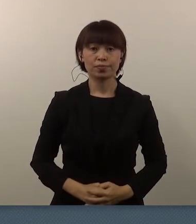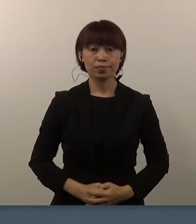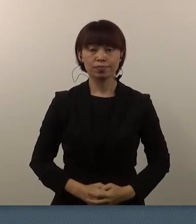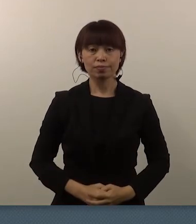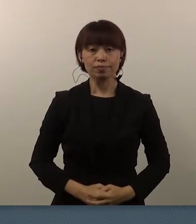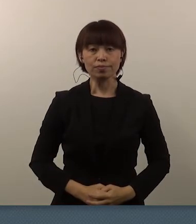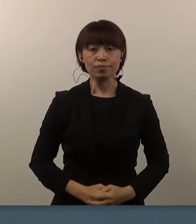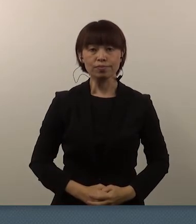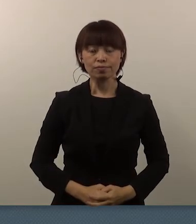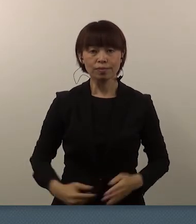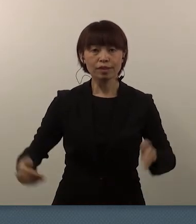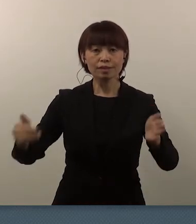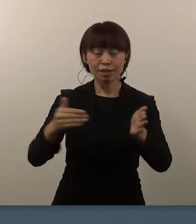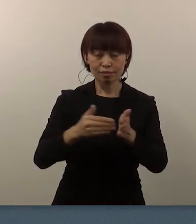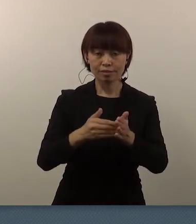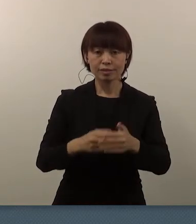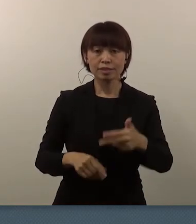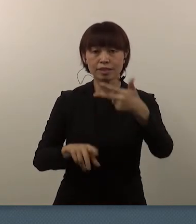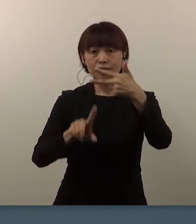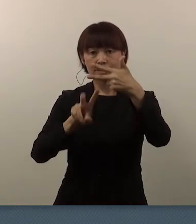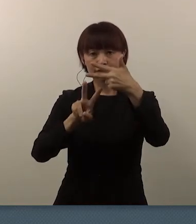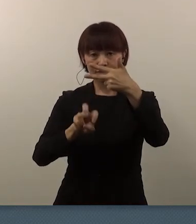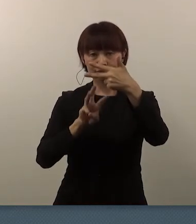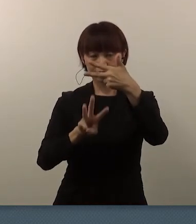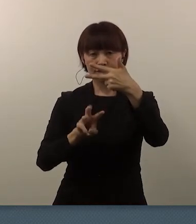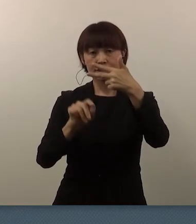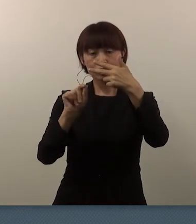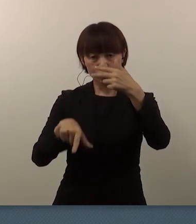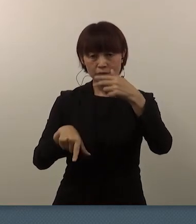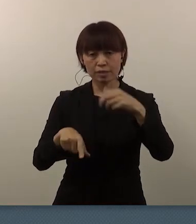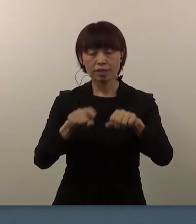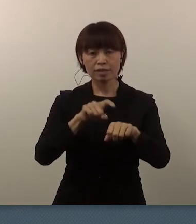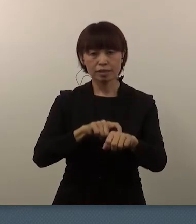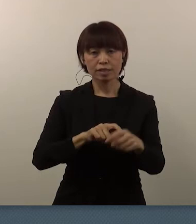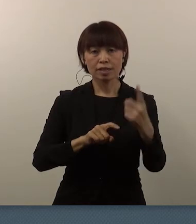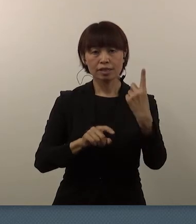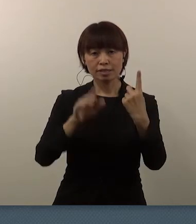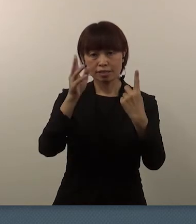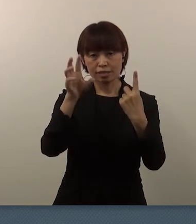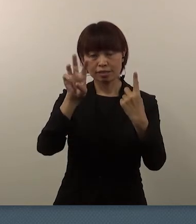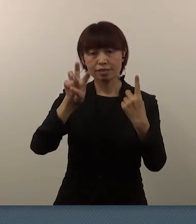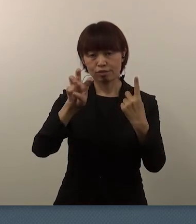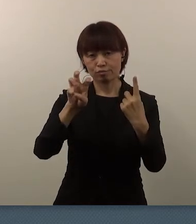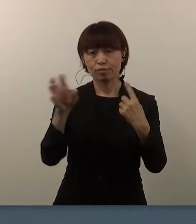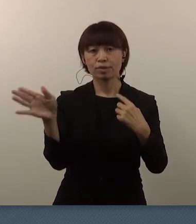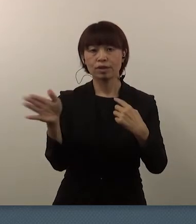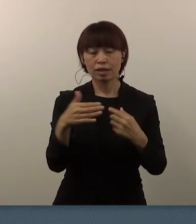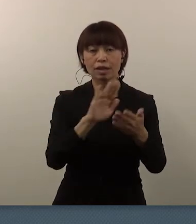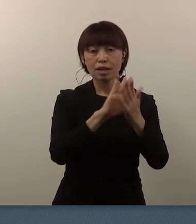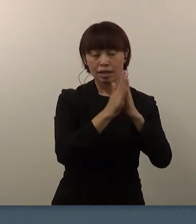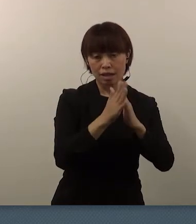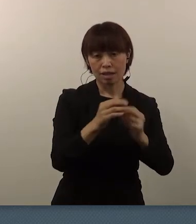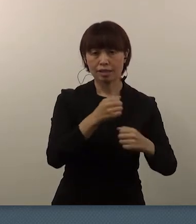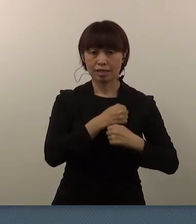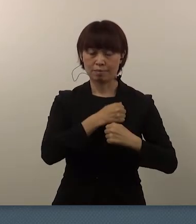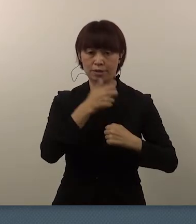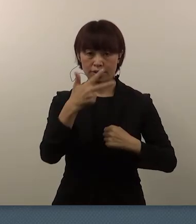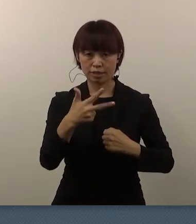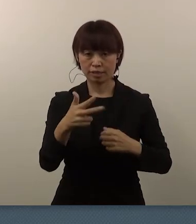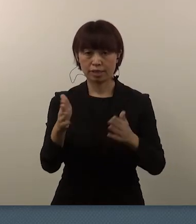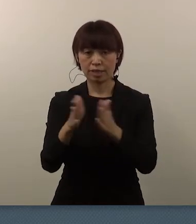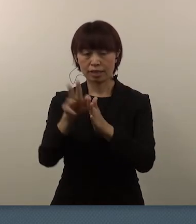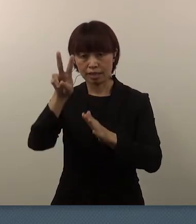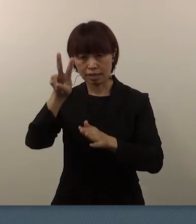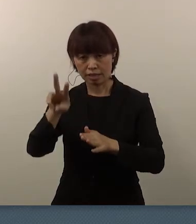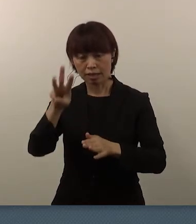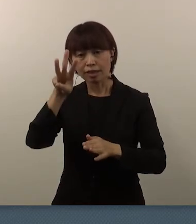最後に、7月23日月曜日、13時30分から、県相模原市、神奈川共同会の共催